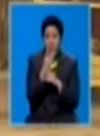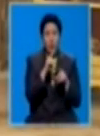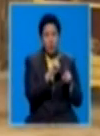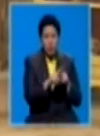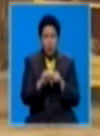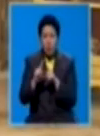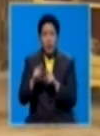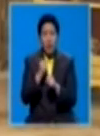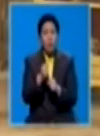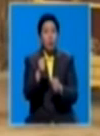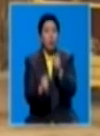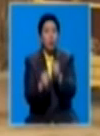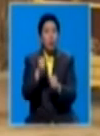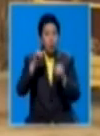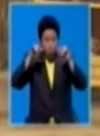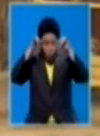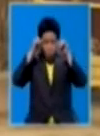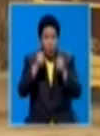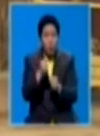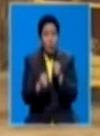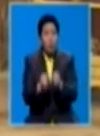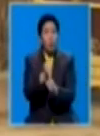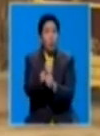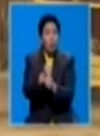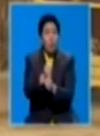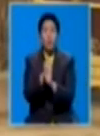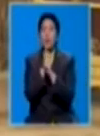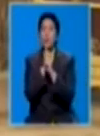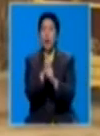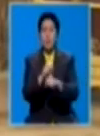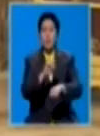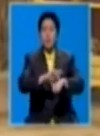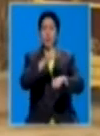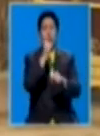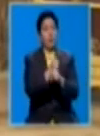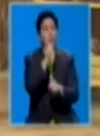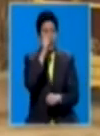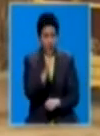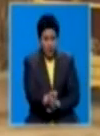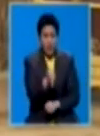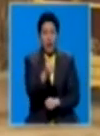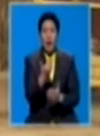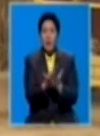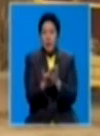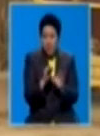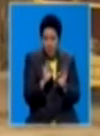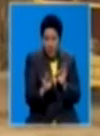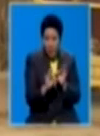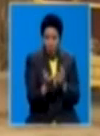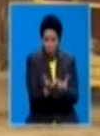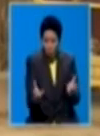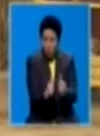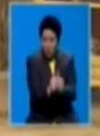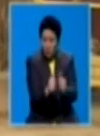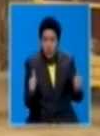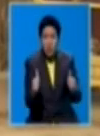แต่การทำโคนมก็สามารถพัฒนาตามแนวทางเกษตรอินทรีย์มาประยุกต์ใช้ซึ่งจะช่วยลดต้นทุนเพิ่มประสิทธิภา